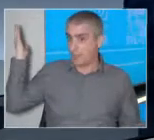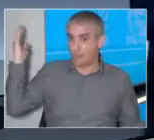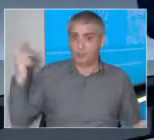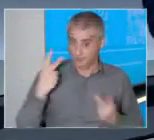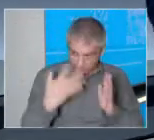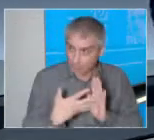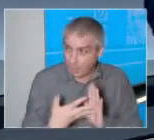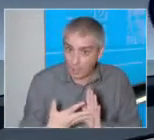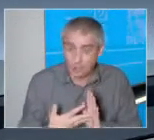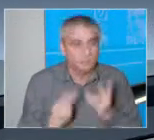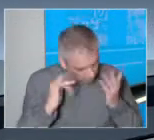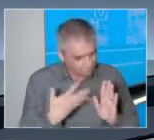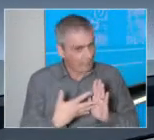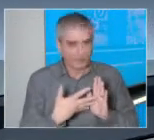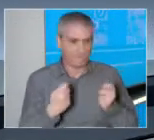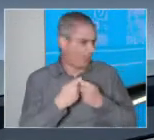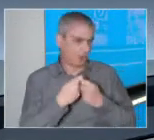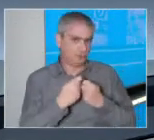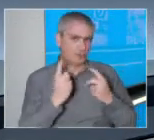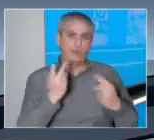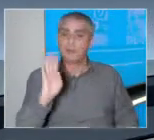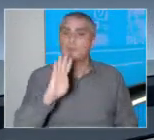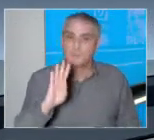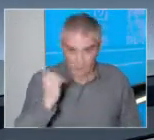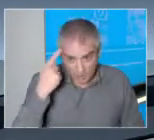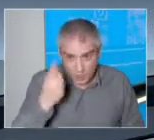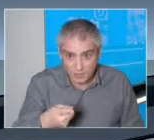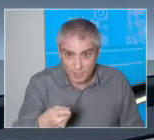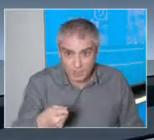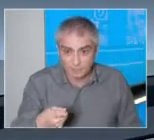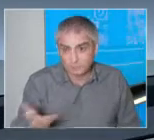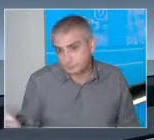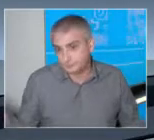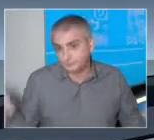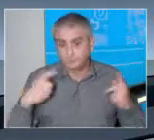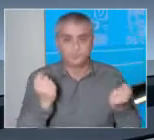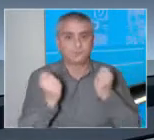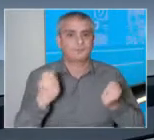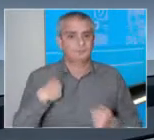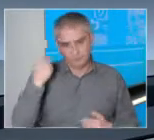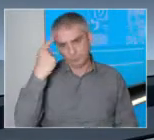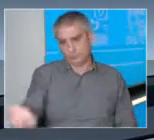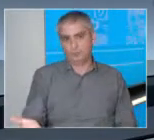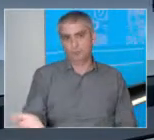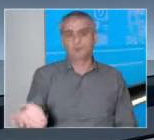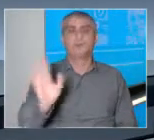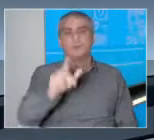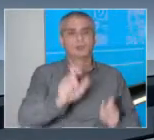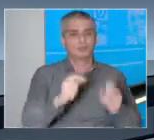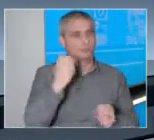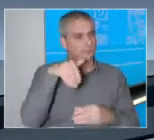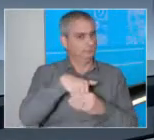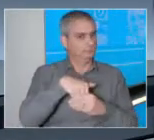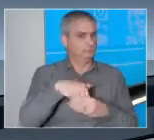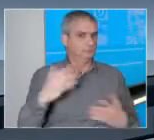שווה חקירה? אז זה שווה חקירה, אבל זה לא קשור בכלל לאירוע הזה. על נתניהו אתה כן יודע, על פילבר אתה יודע? אנחנו יודעים, הם מודיעים. מודיעים, אנשים עומדים מאחורי